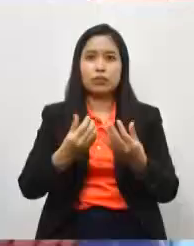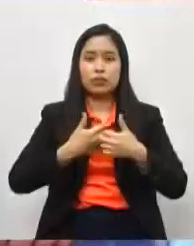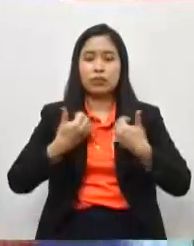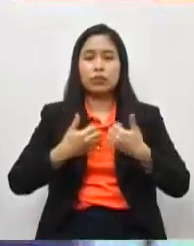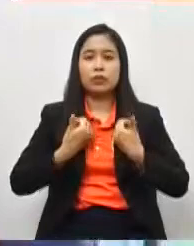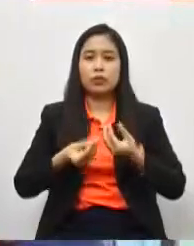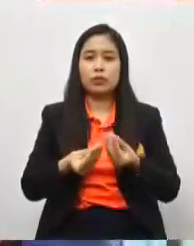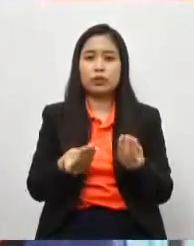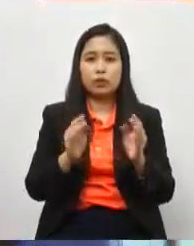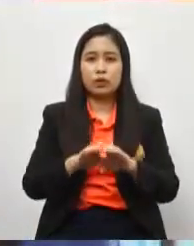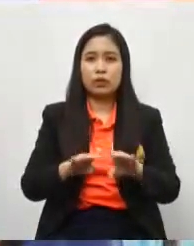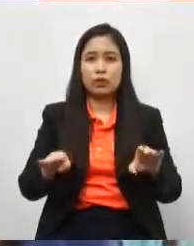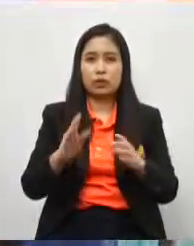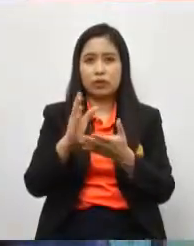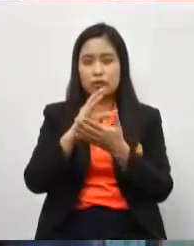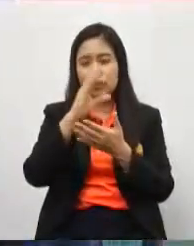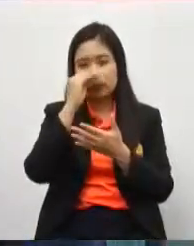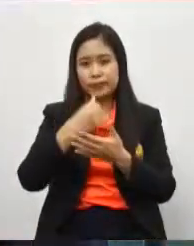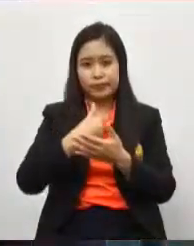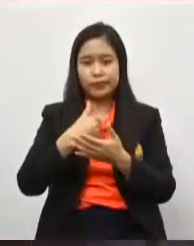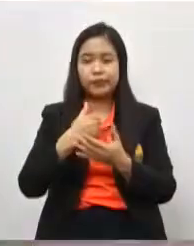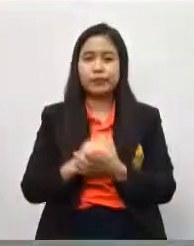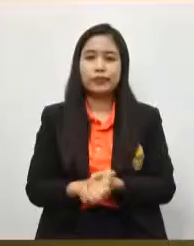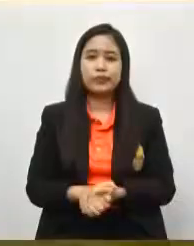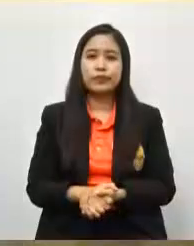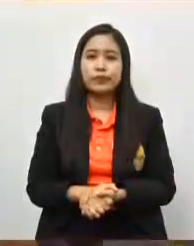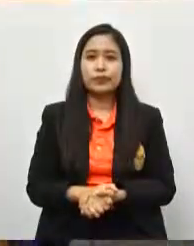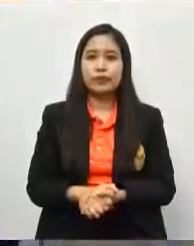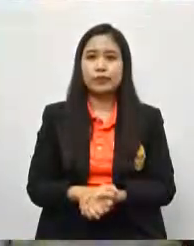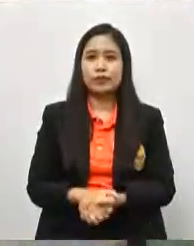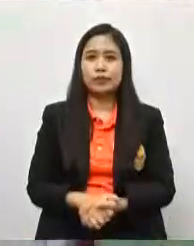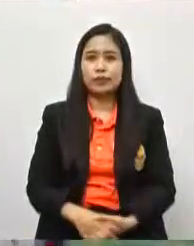นักเรียนนะครับที่ได้รับมอบในวันนี้ครับ